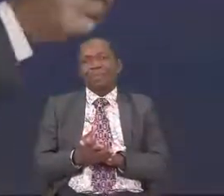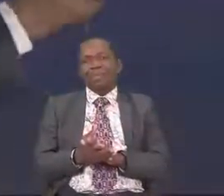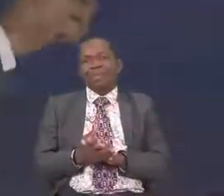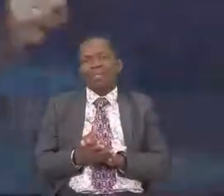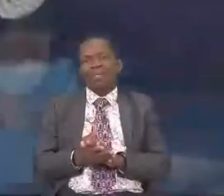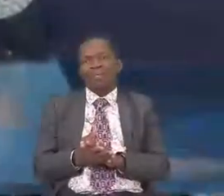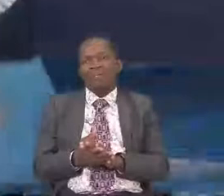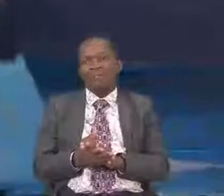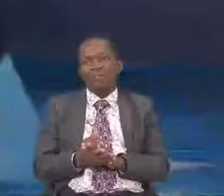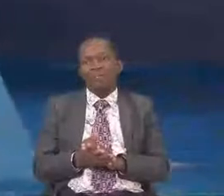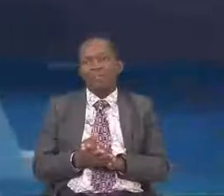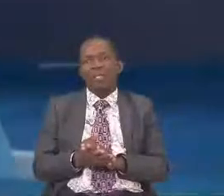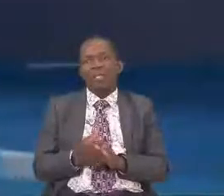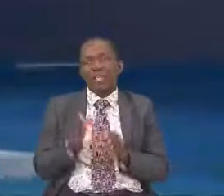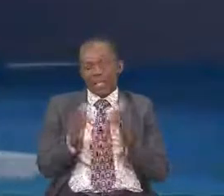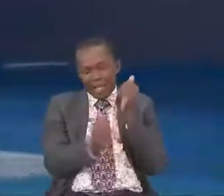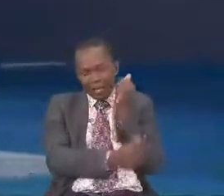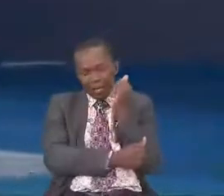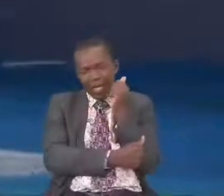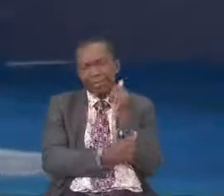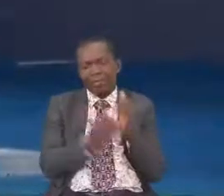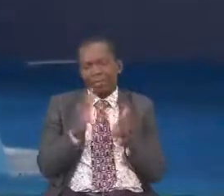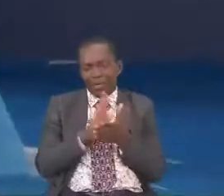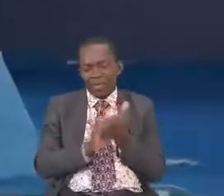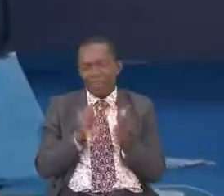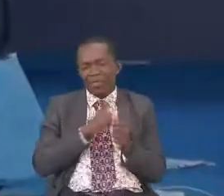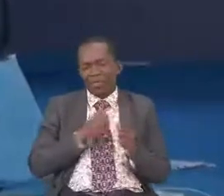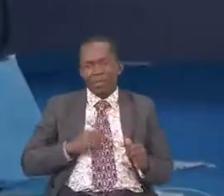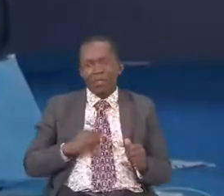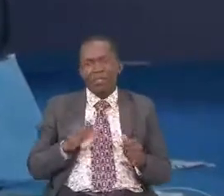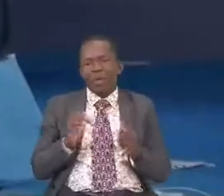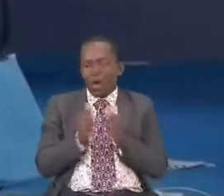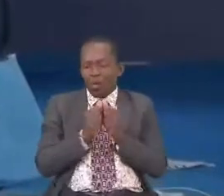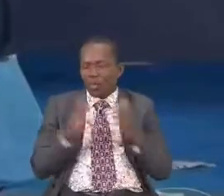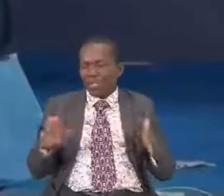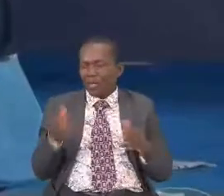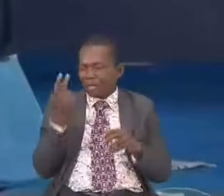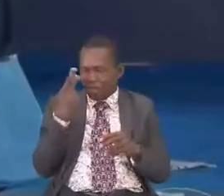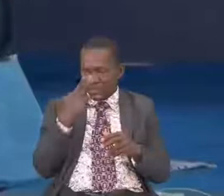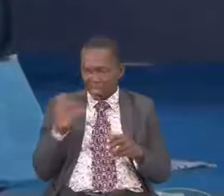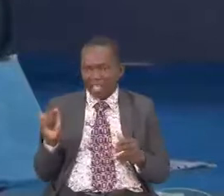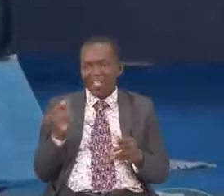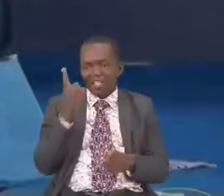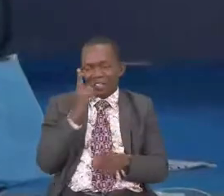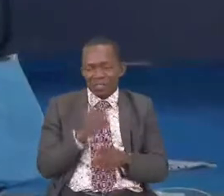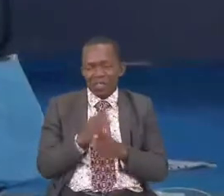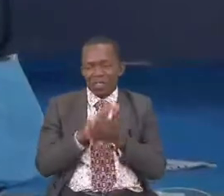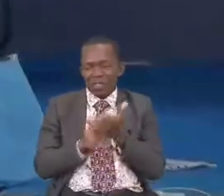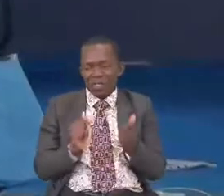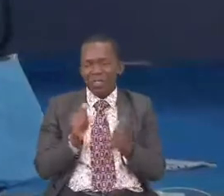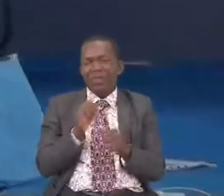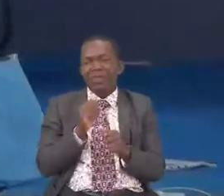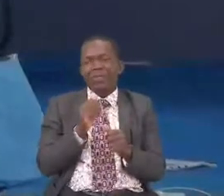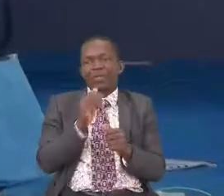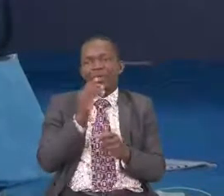sans rien voir du tout, qui montrera que Dieu l'exaucera. La foi sans la